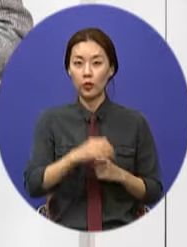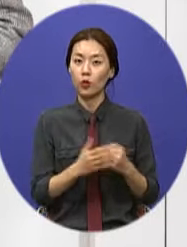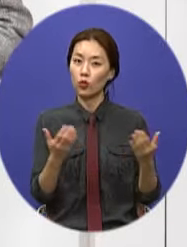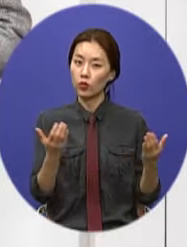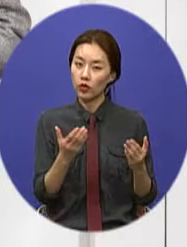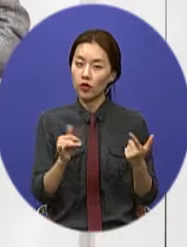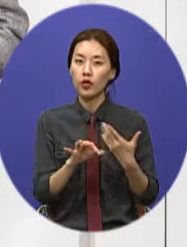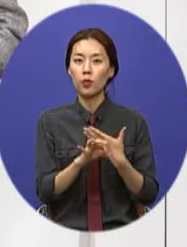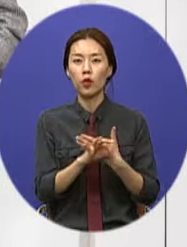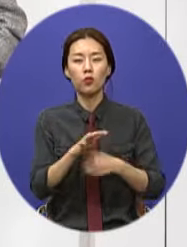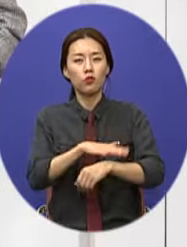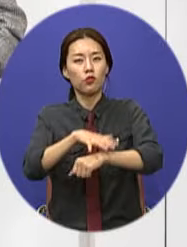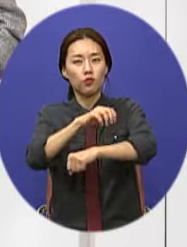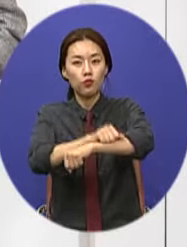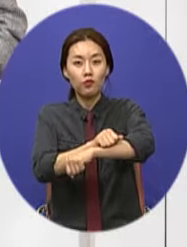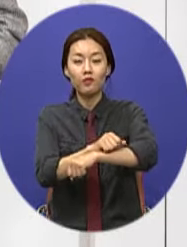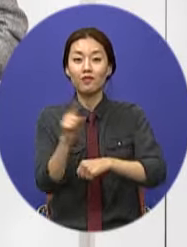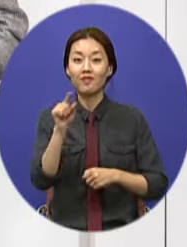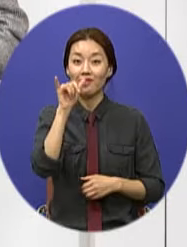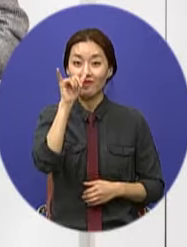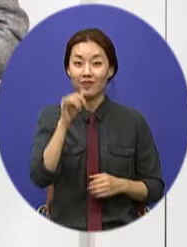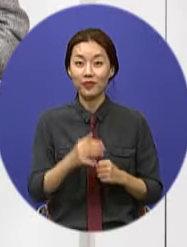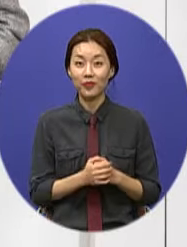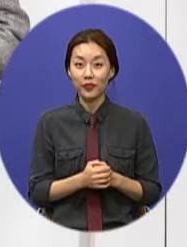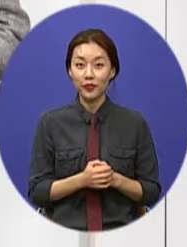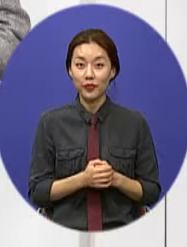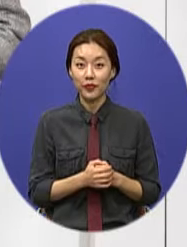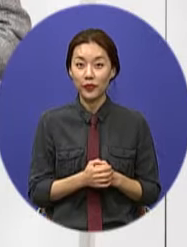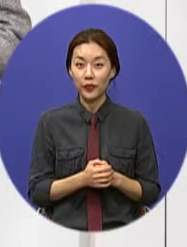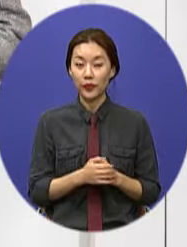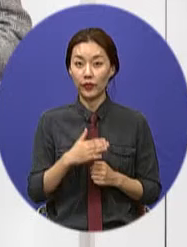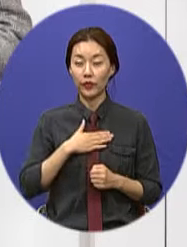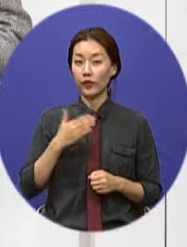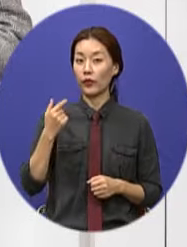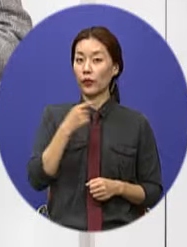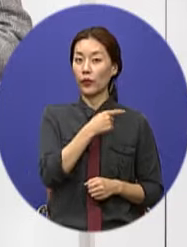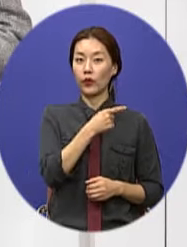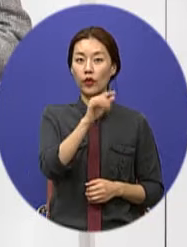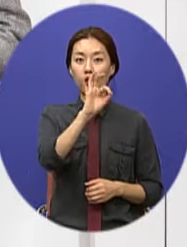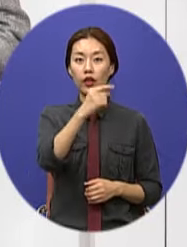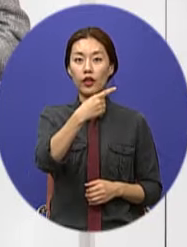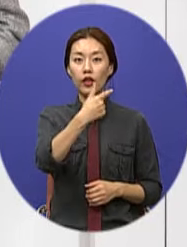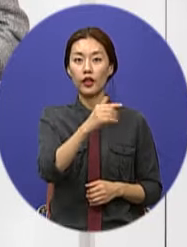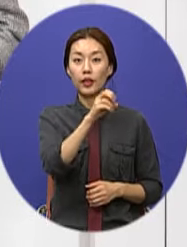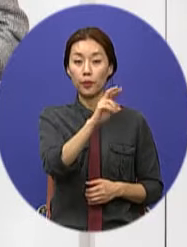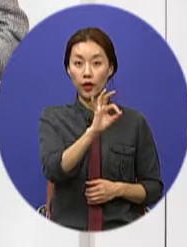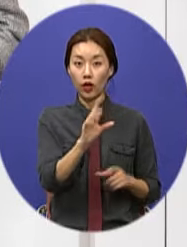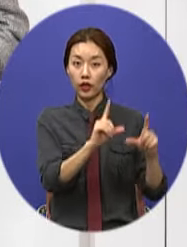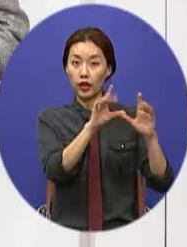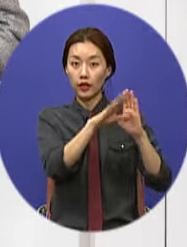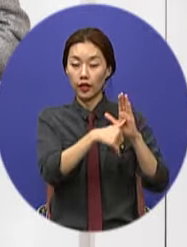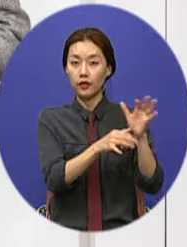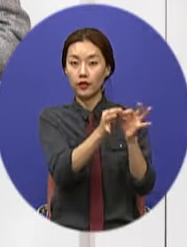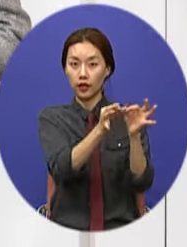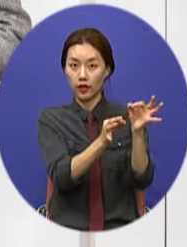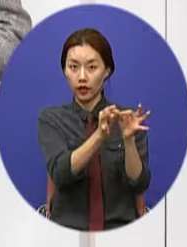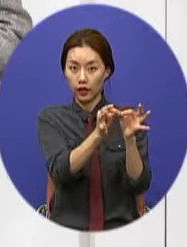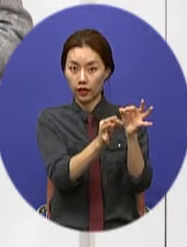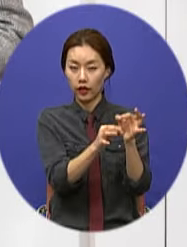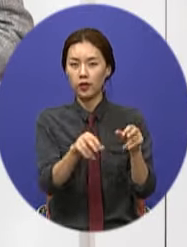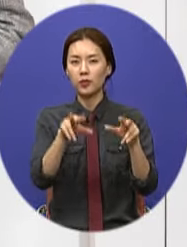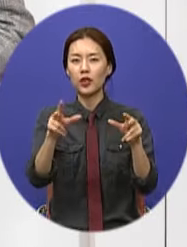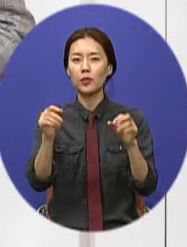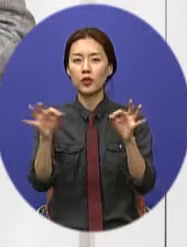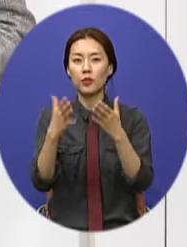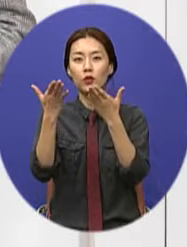일이나 잘하시는 일 이런 거는 예, 뭐 있나요? 저쪽 은평구 살 때는 장사하다가 이쪽에 와서는 좀